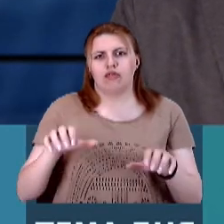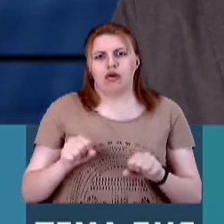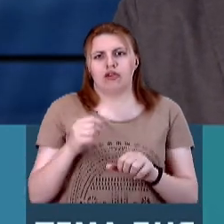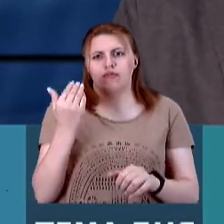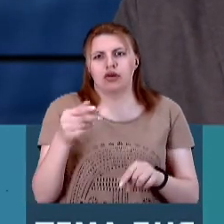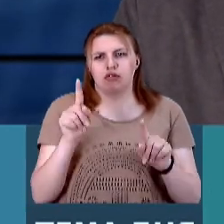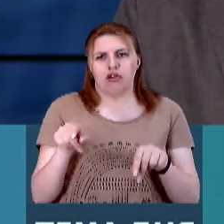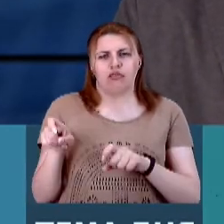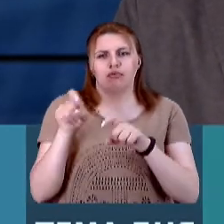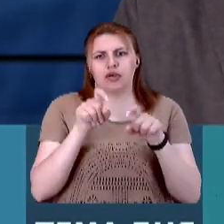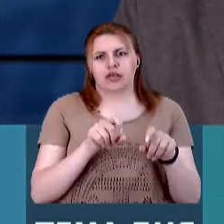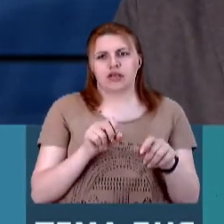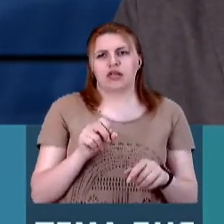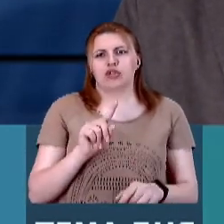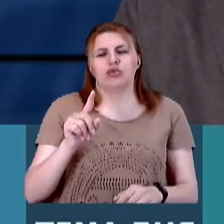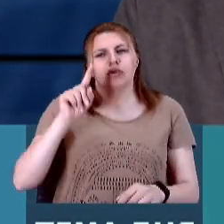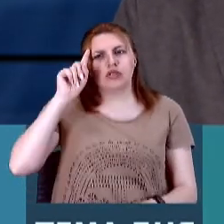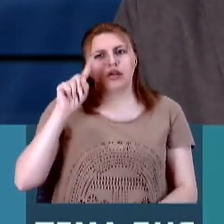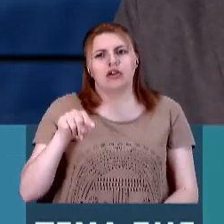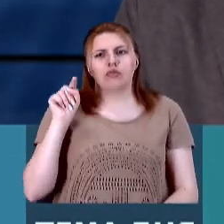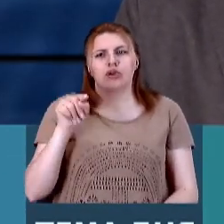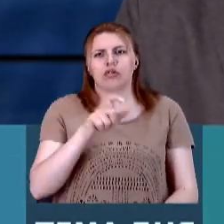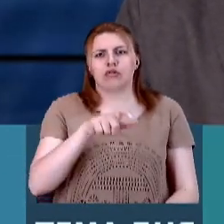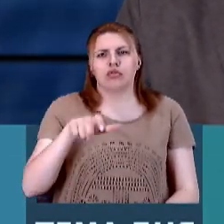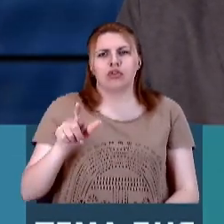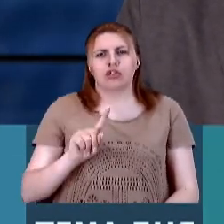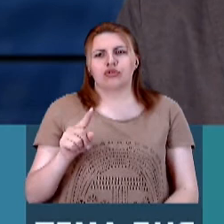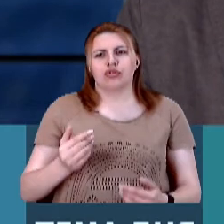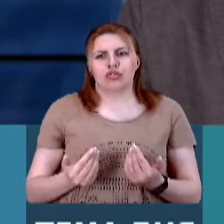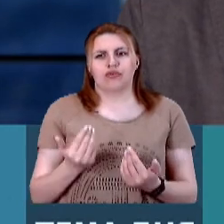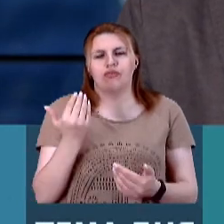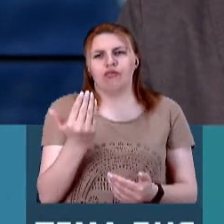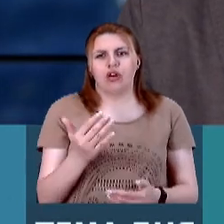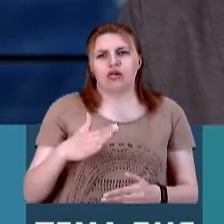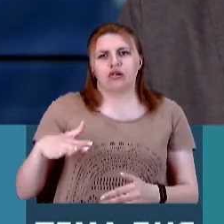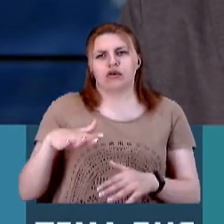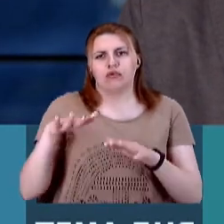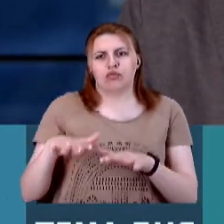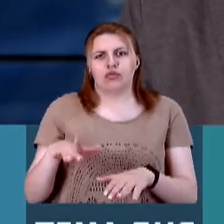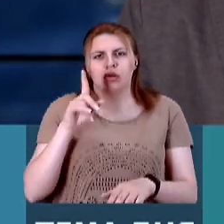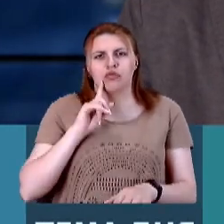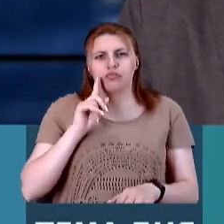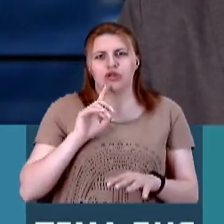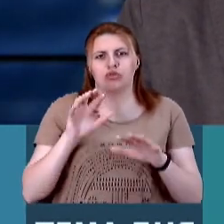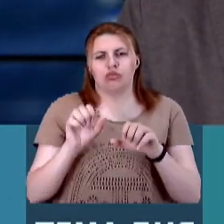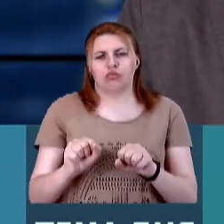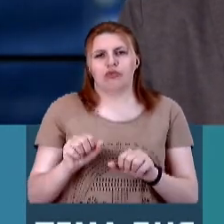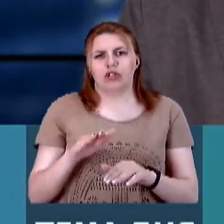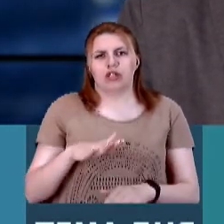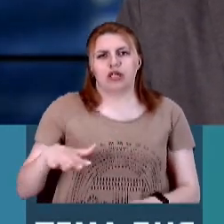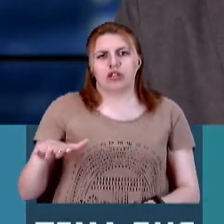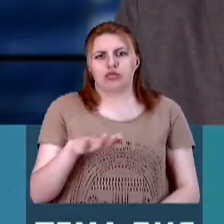іншим, переселенець. Що знаєте зараз про тих людей, які живуть у вашому населеному пункті на тимчасово окупованій території?